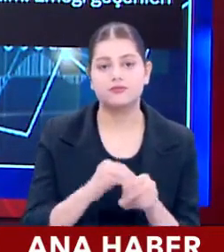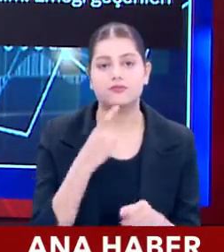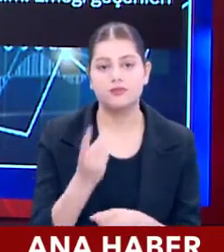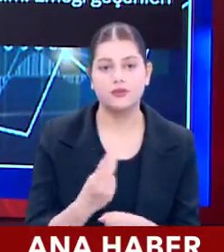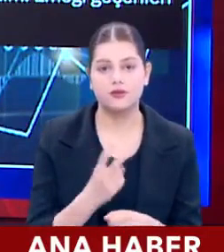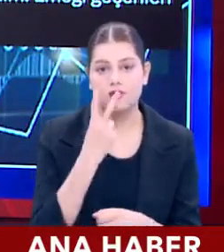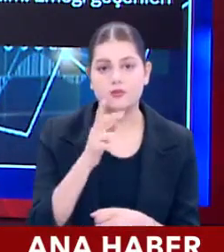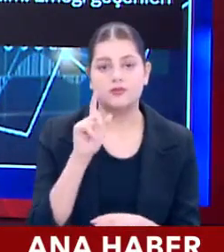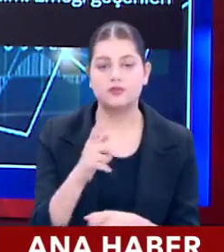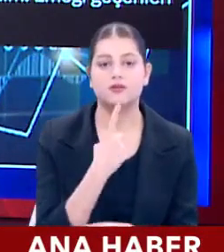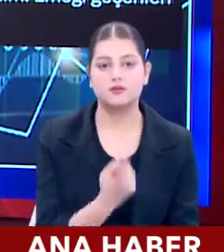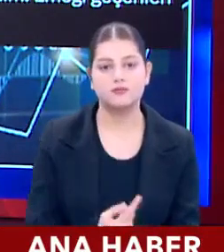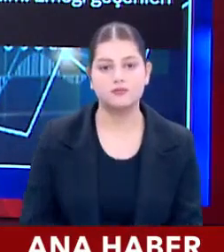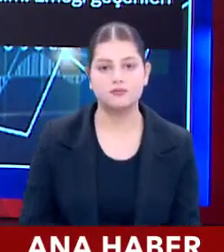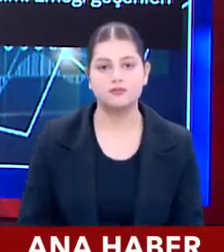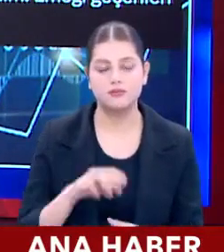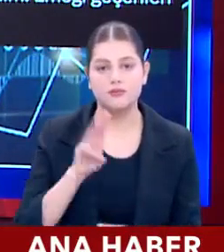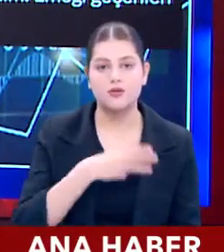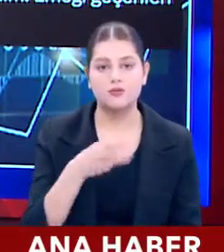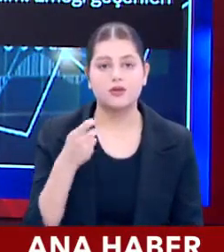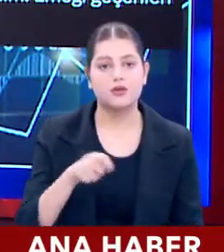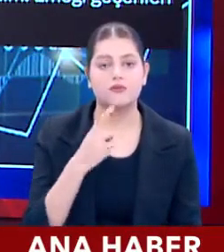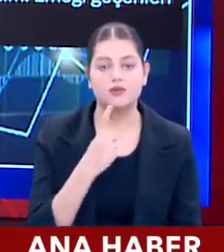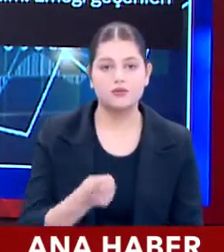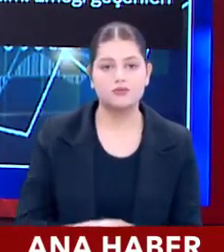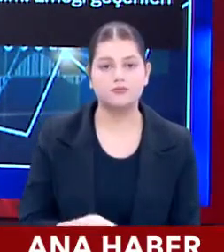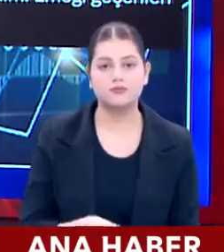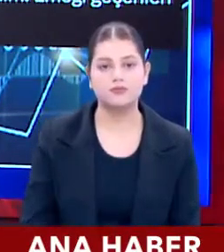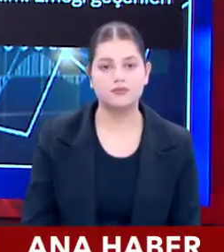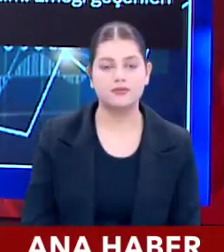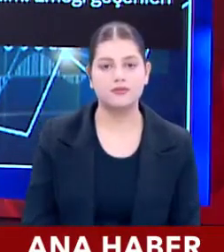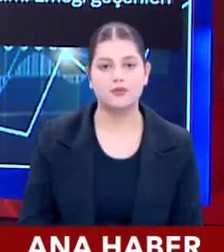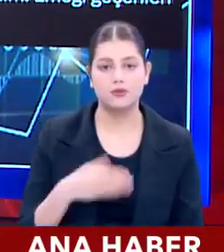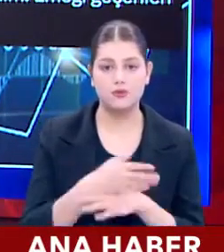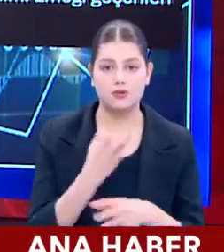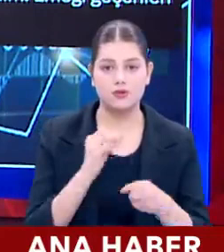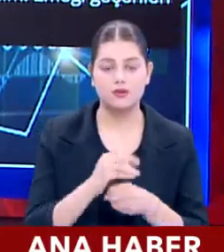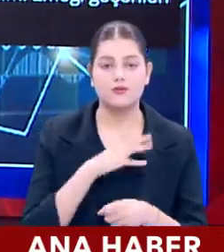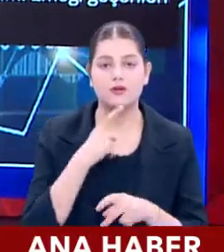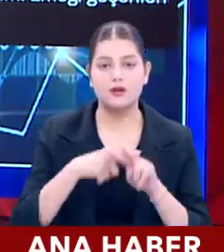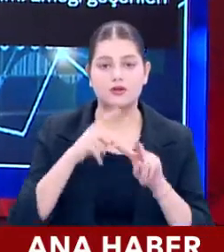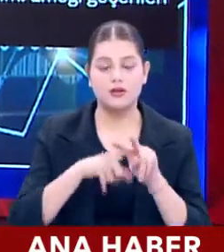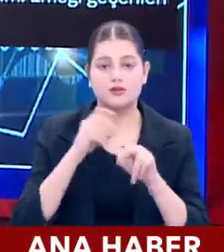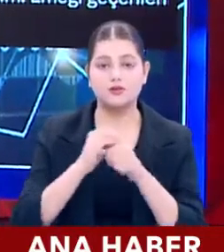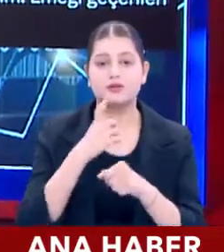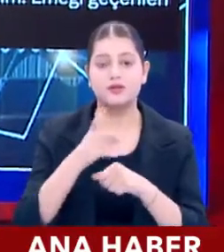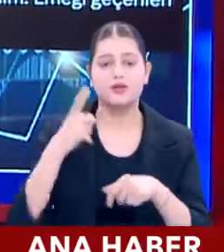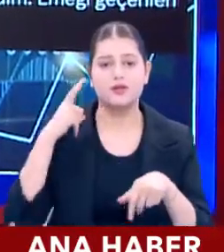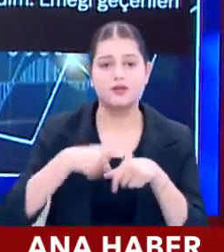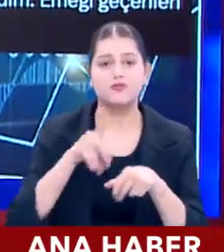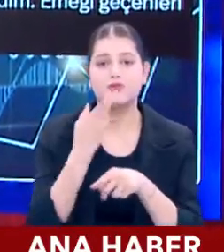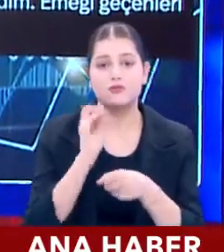denge görmemiz lazım diyor matematik işletiyor yani Şimşek ve Ekibi doğru olanı yapıyor Evet Atilla Yeşilada